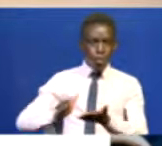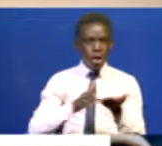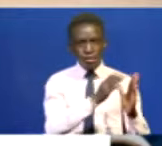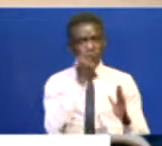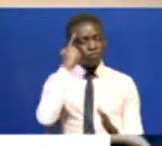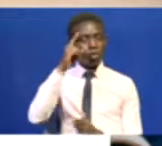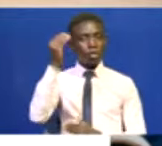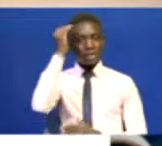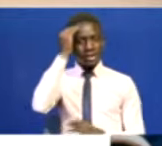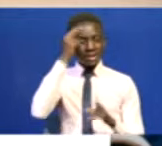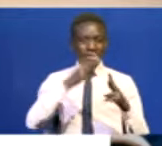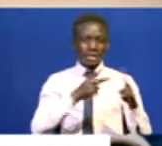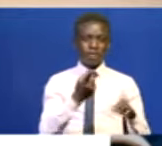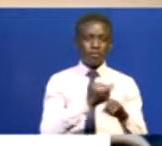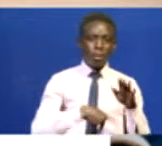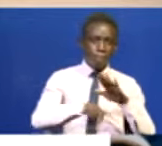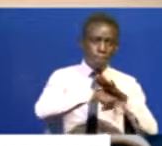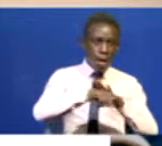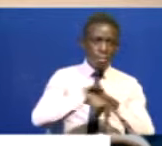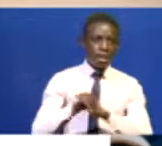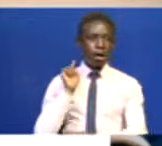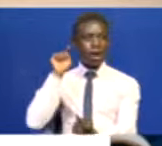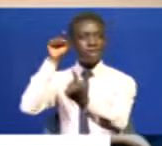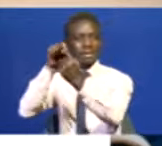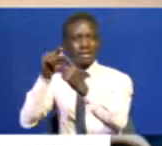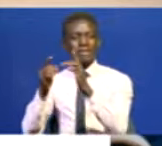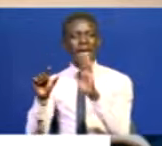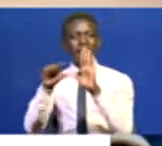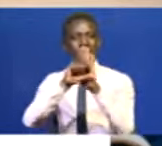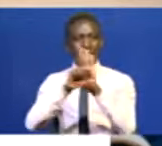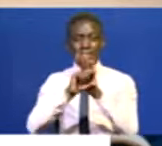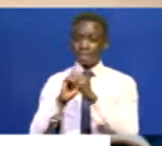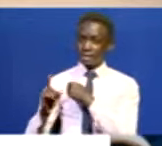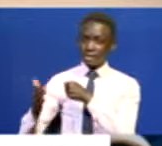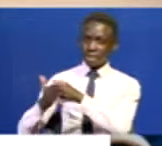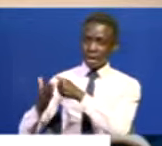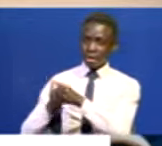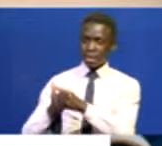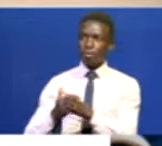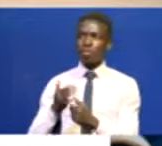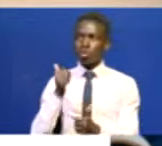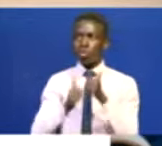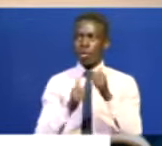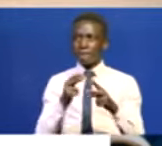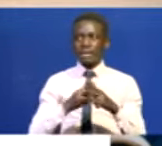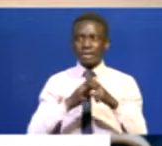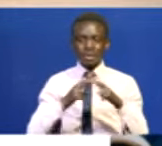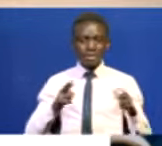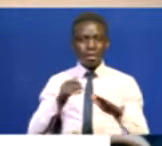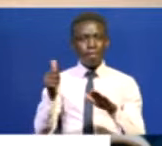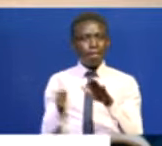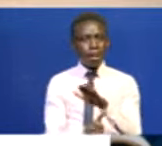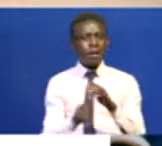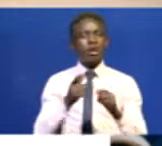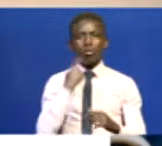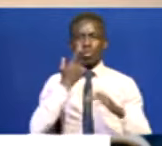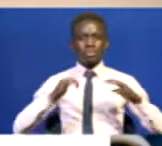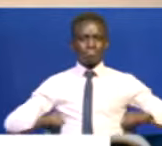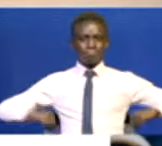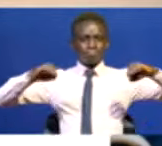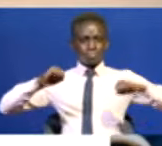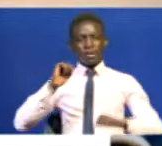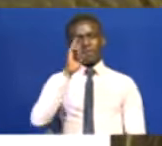masomo kuanzia chekechea hadi gredi ya 9 vitaendeshwa katika taasisi moja chini ya mwalimu mkuu mmoja wa